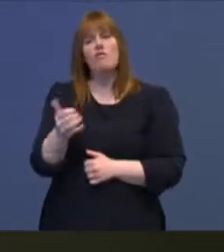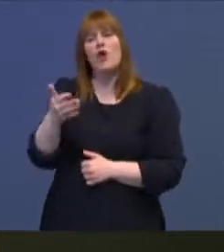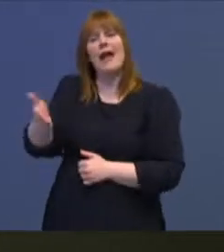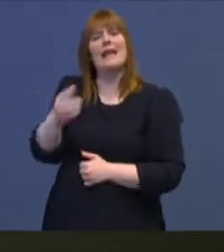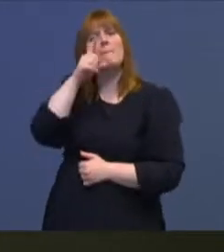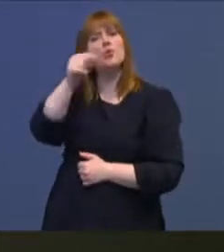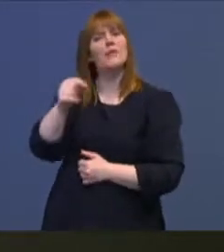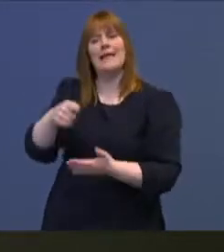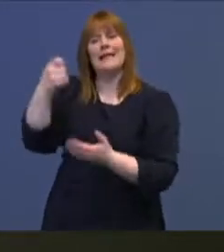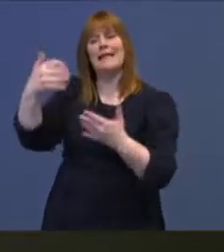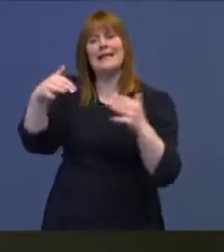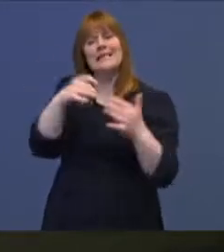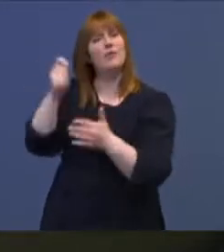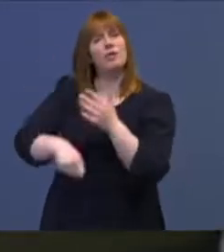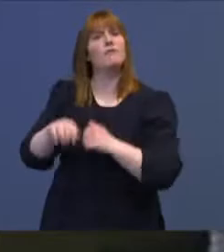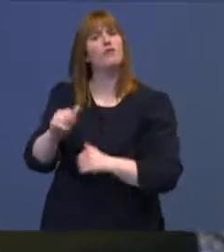som du ser det?